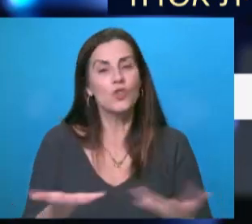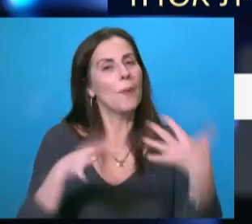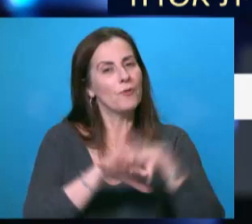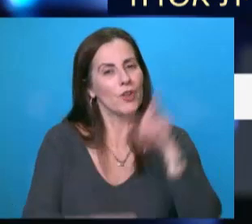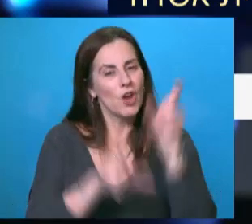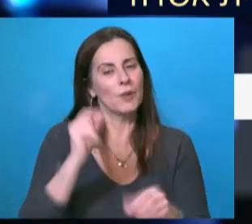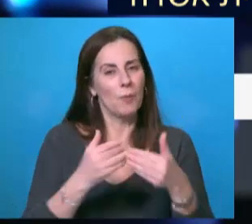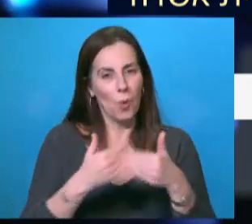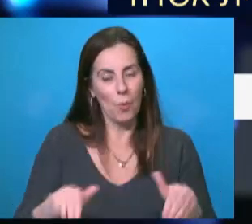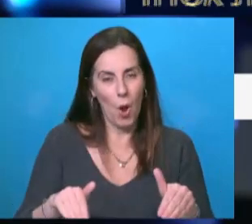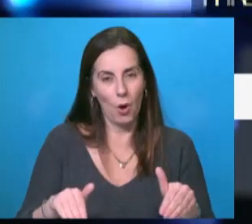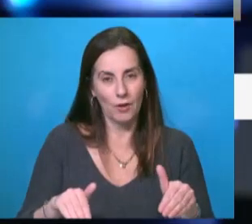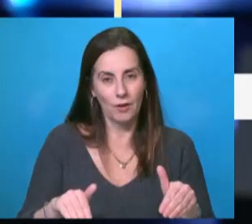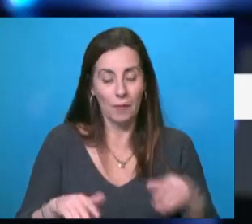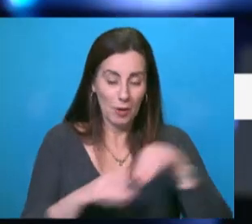מוגבלות בקהילה.